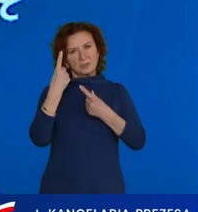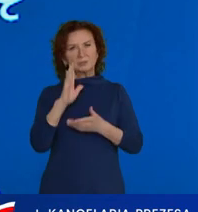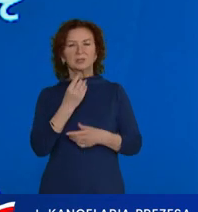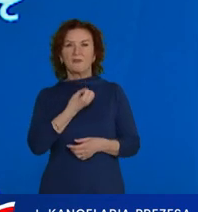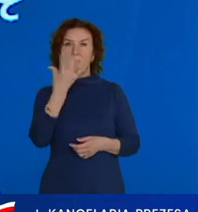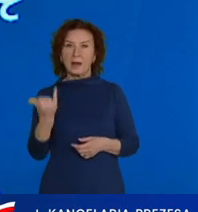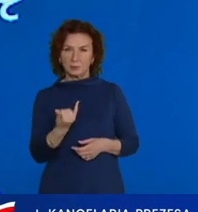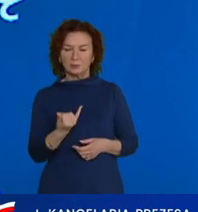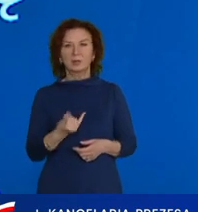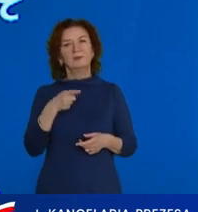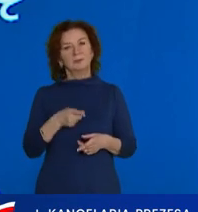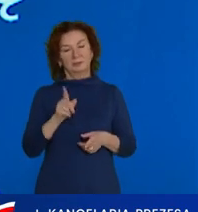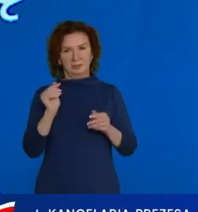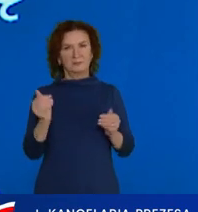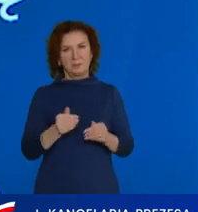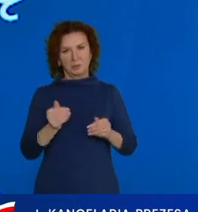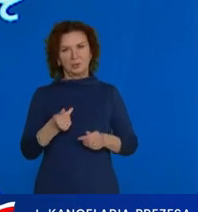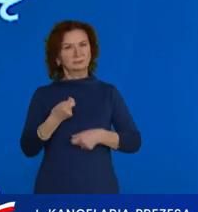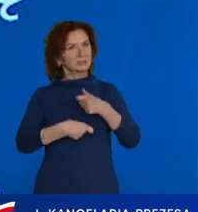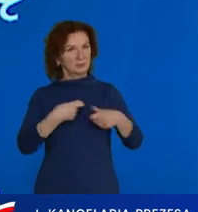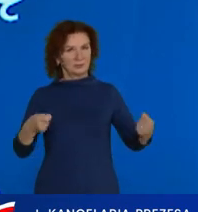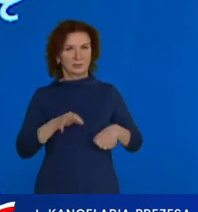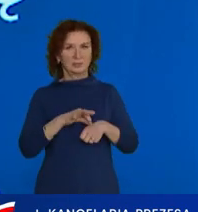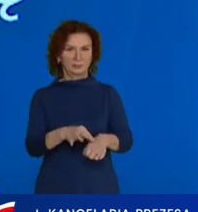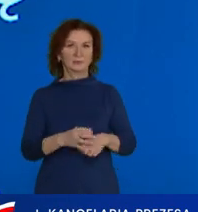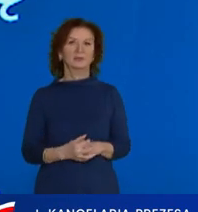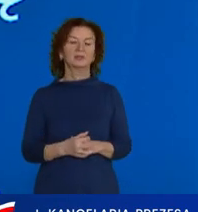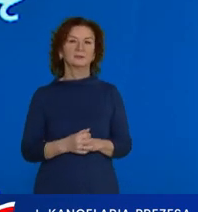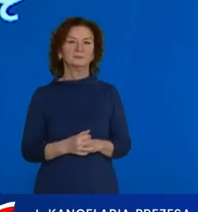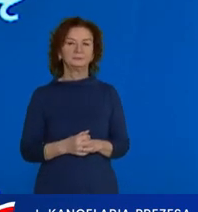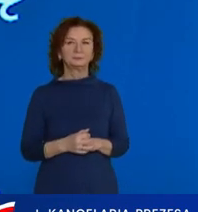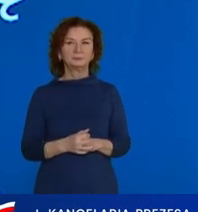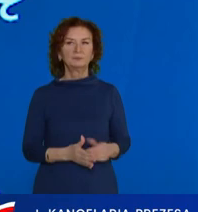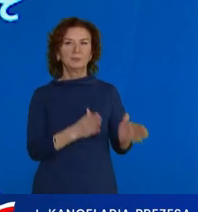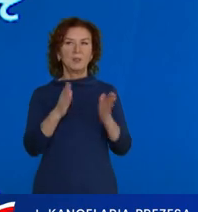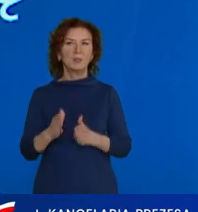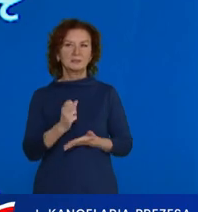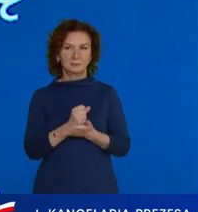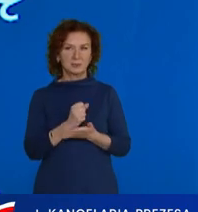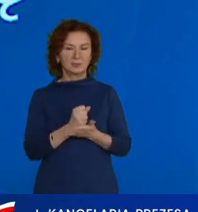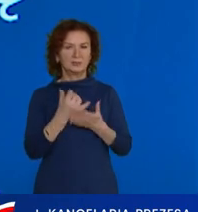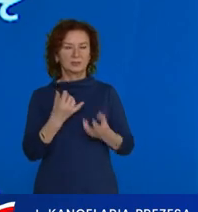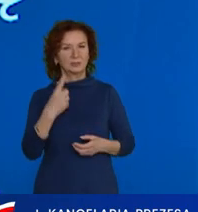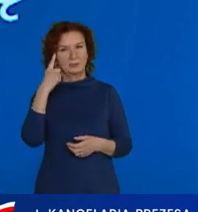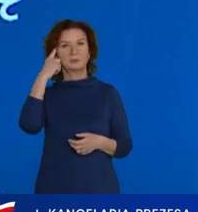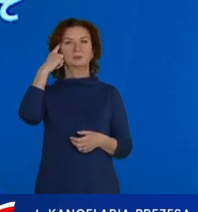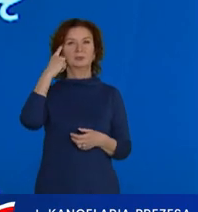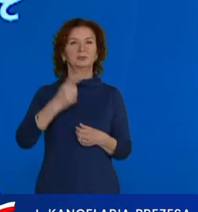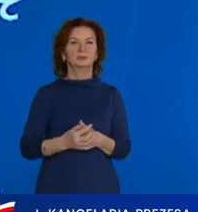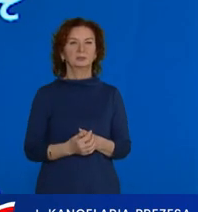wtedy takie rozwiązanie wprowadzimy. Proszę Państwa, kolejna sprawa, o której chciałbym przypomnieć,